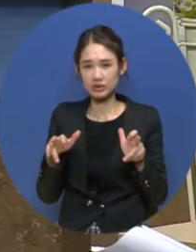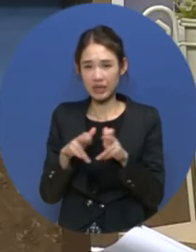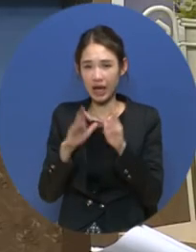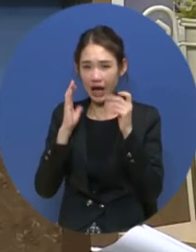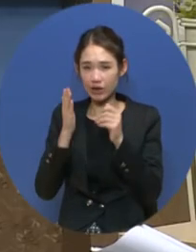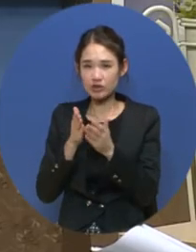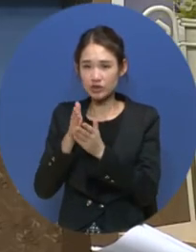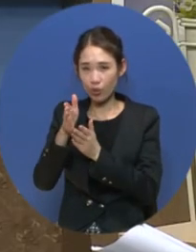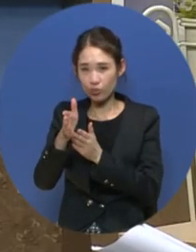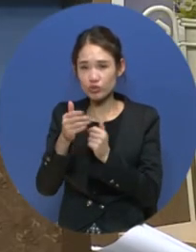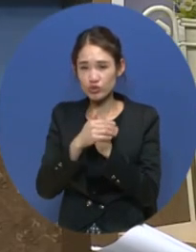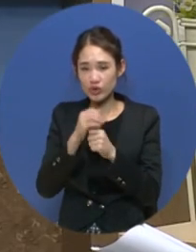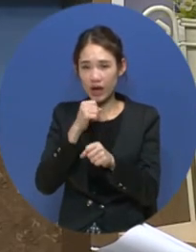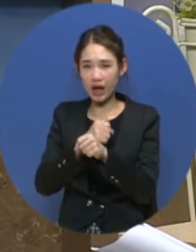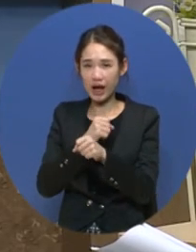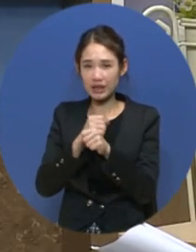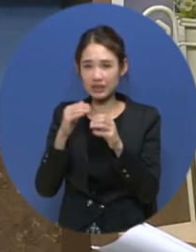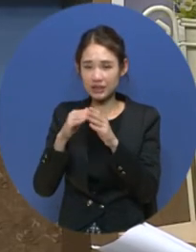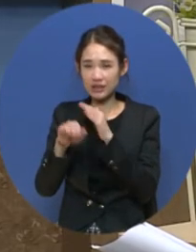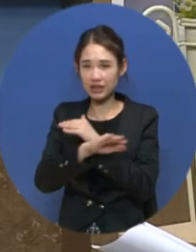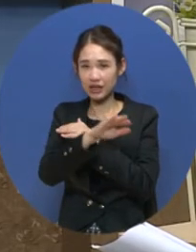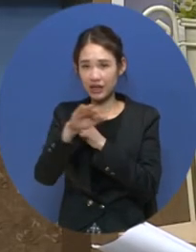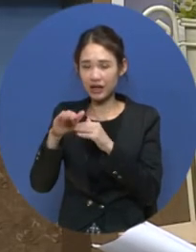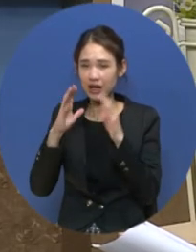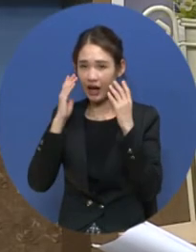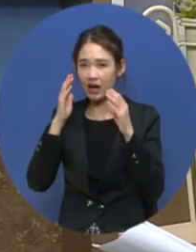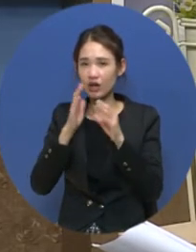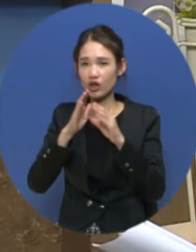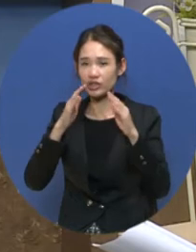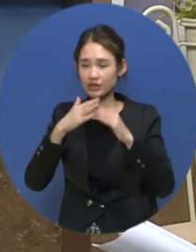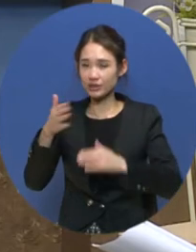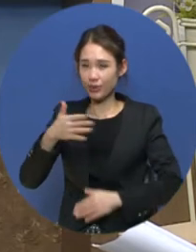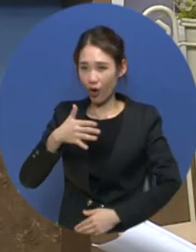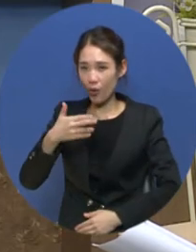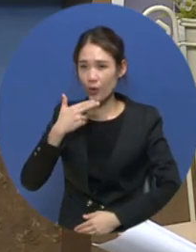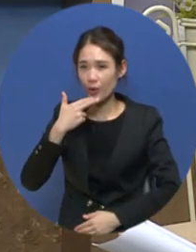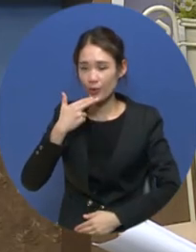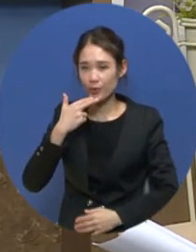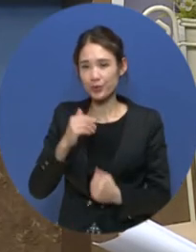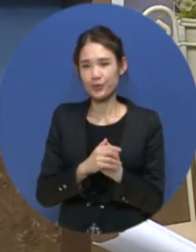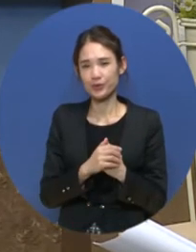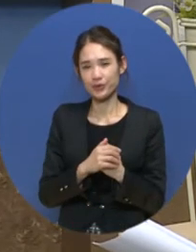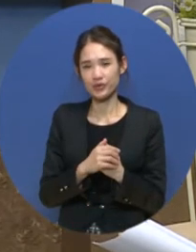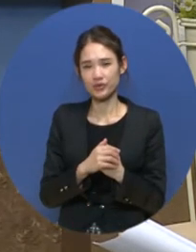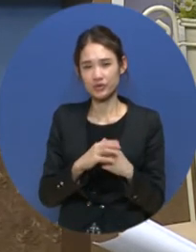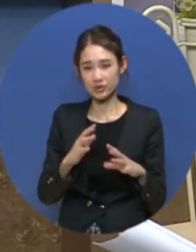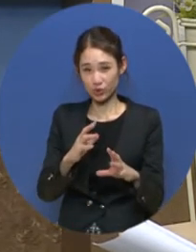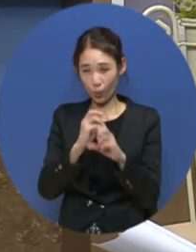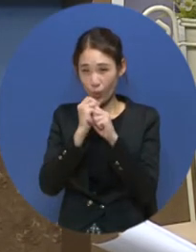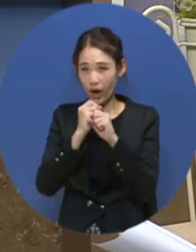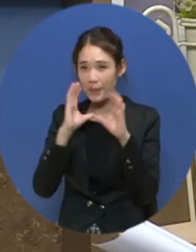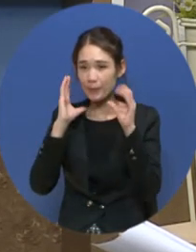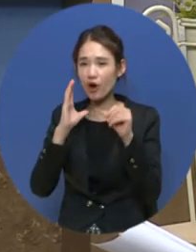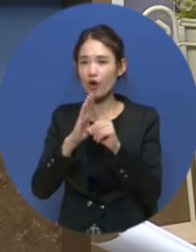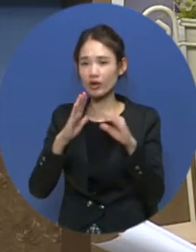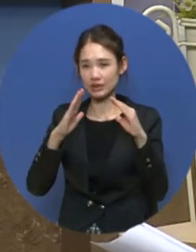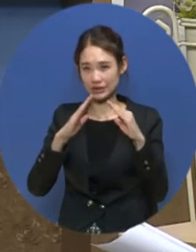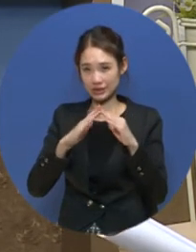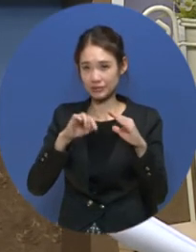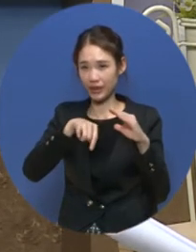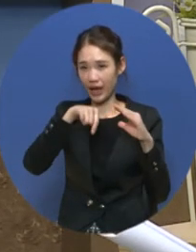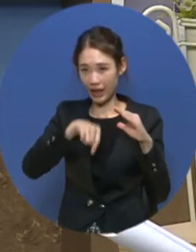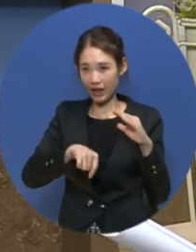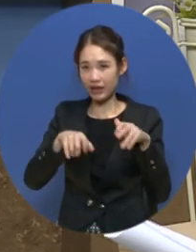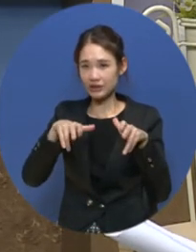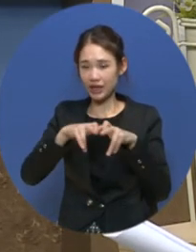이제 장애 아동을 전문으로 하는 가정 어린이집은 없지만 네. 그 통합 어린이집에서 장애 아동을